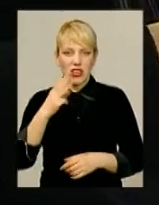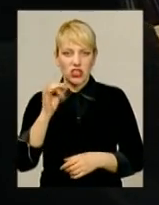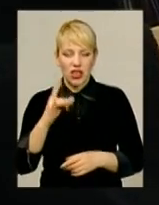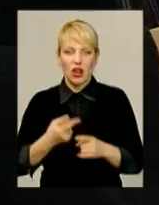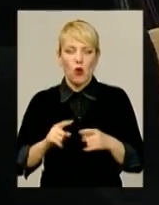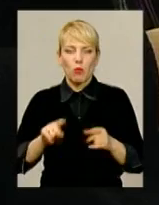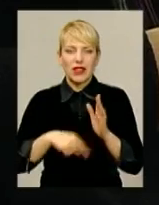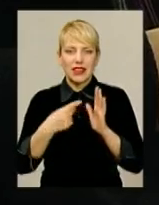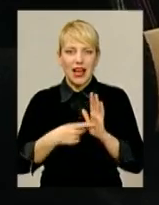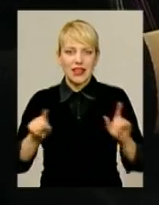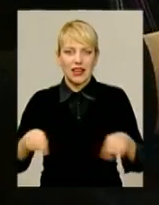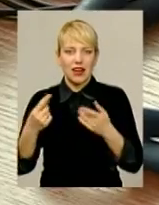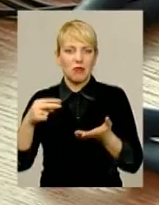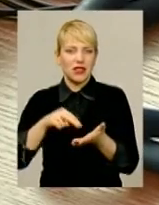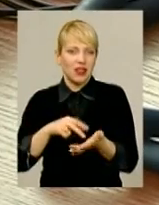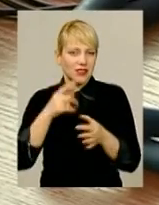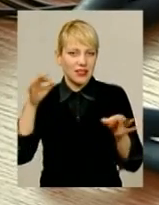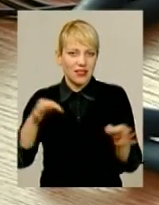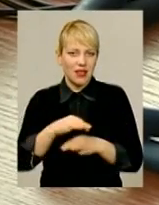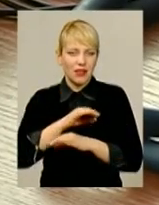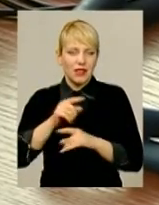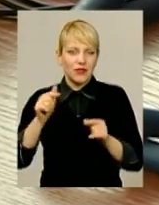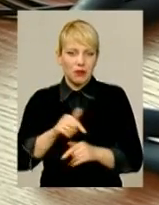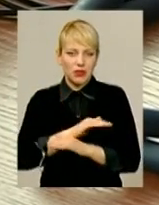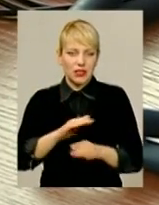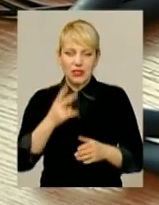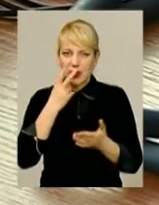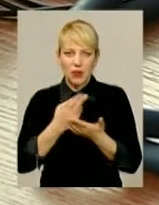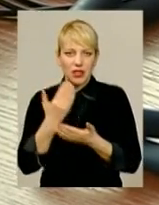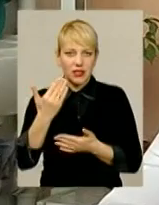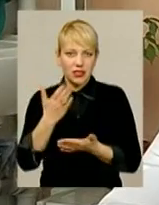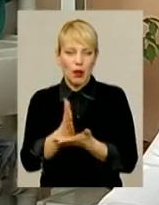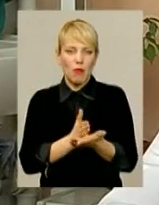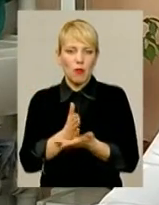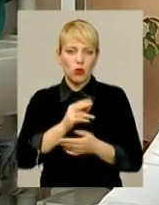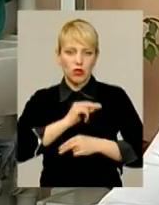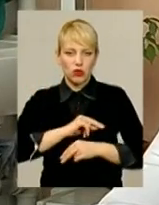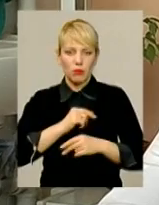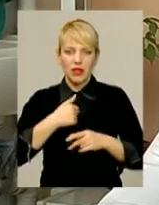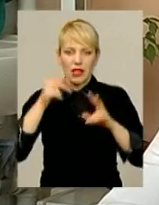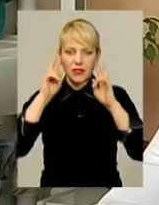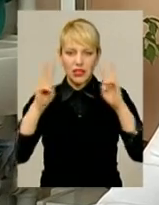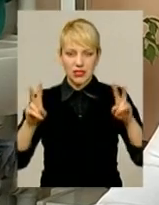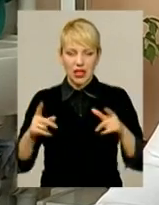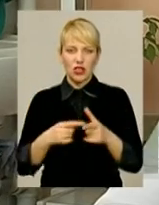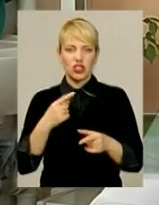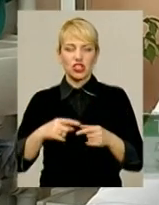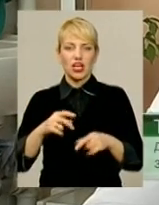питаннях реабілітації некомпетентні. Мовляв, це і не передбачено їхніми посадовими обов'язками. Я не знаю, чи